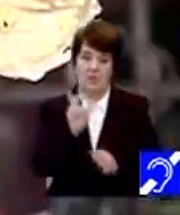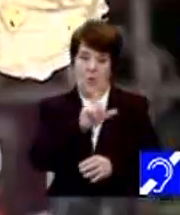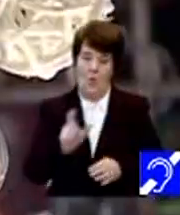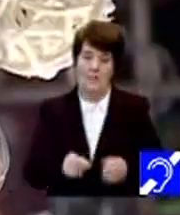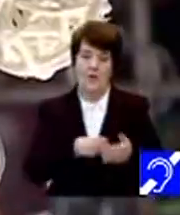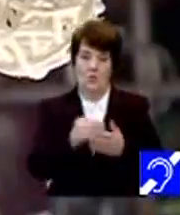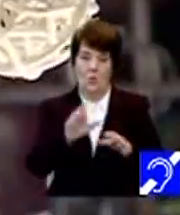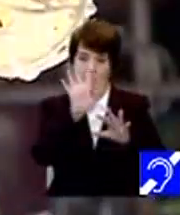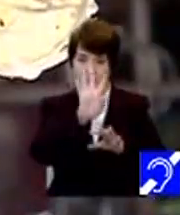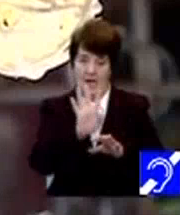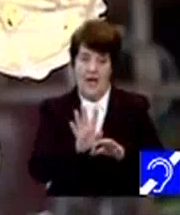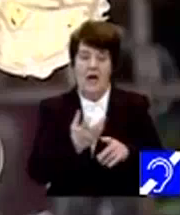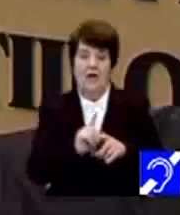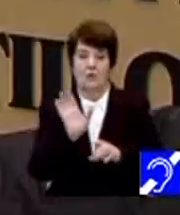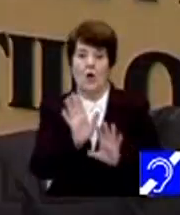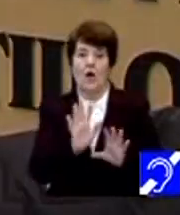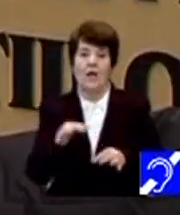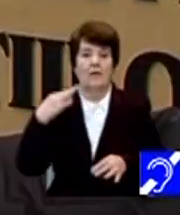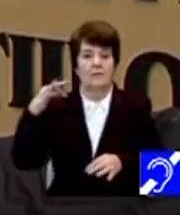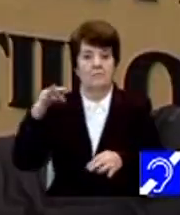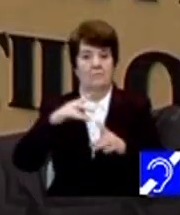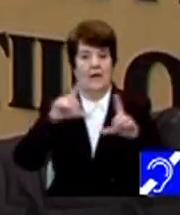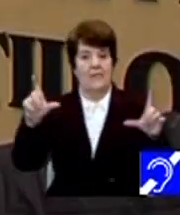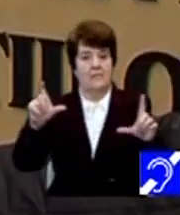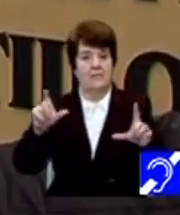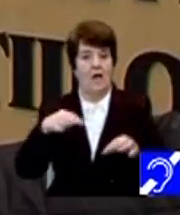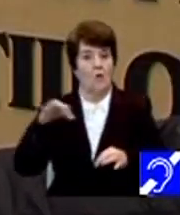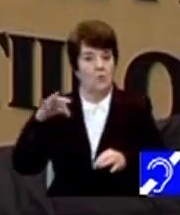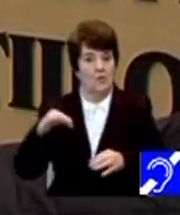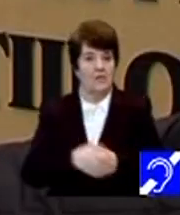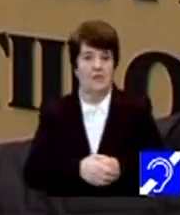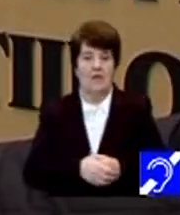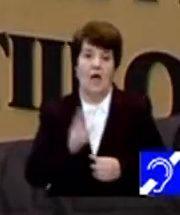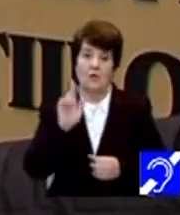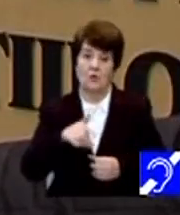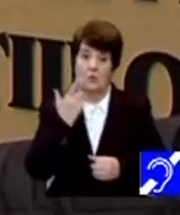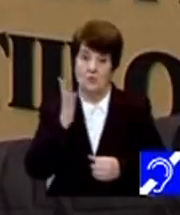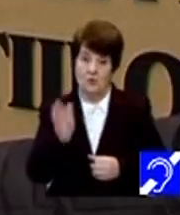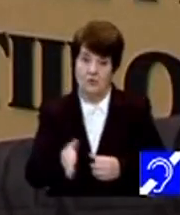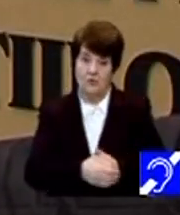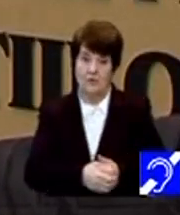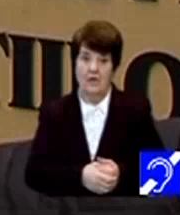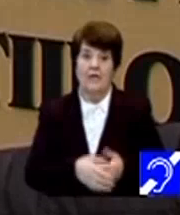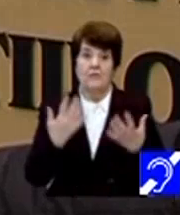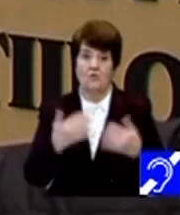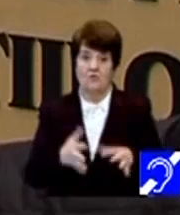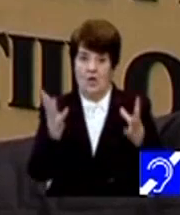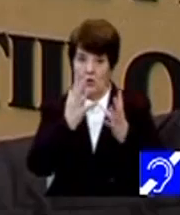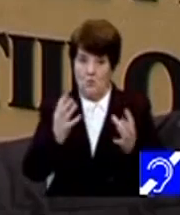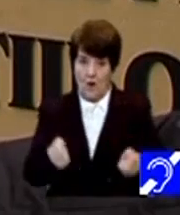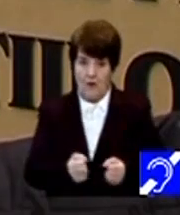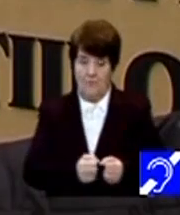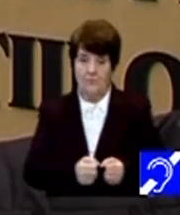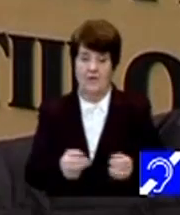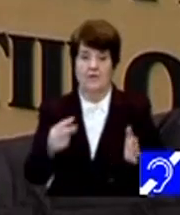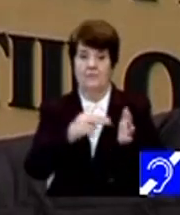Specialiștii îndeamnă oamenii să cumpere ghirlande doar în magazine autorizate. Să țină cont de faptul că atunci când deja